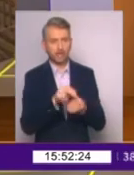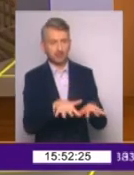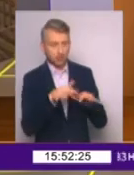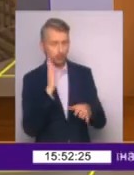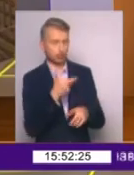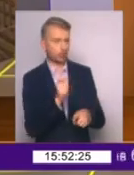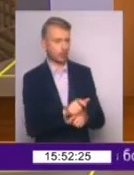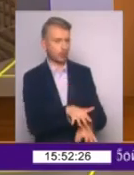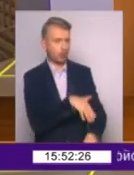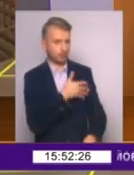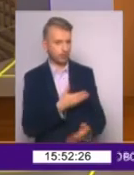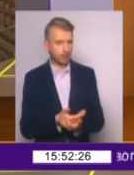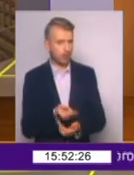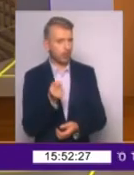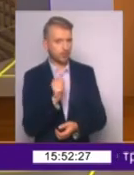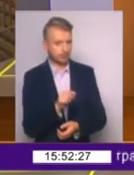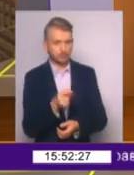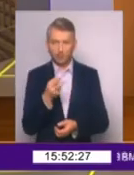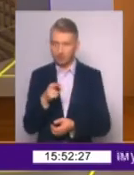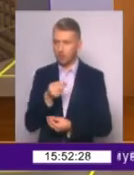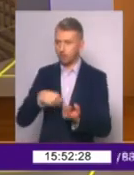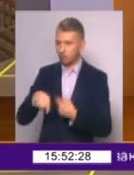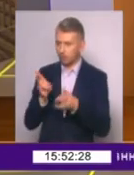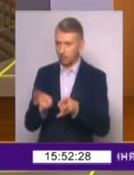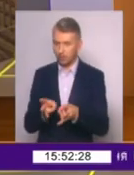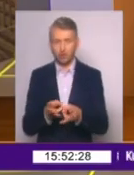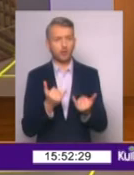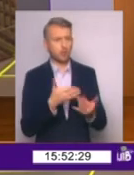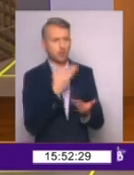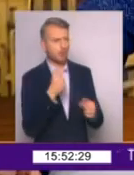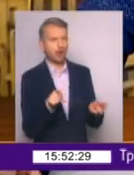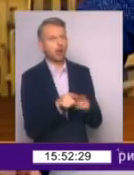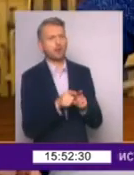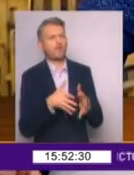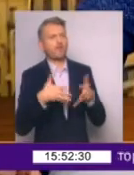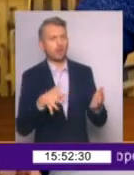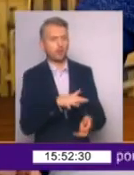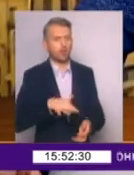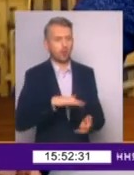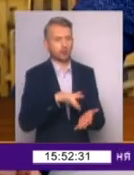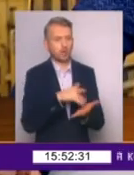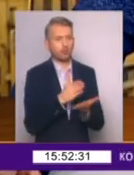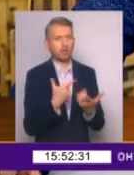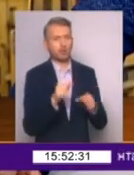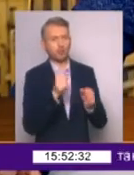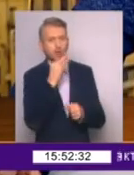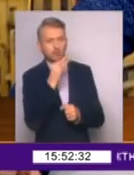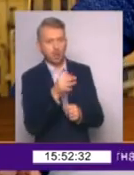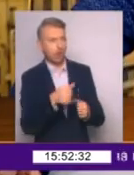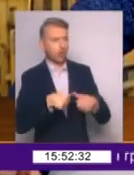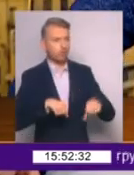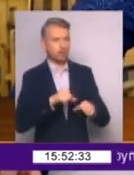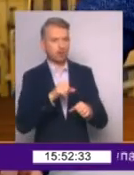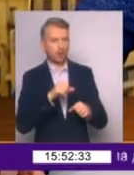довго. Дуже тому, довго, звичайно, тому, для бізнесу це катастрофа. Тому сьогодні нема таких великих площ комунального майна, де би можна було назвати комісію